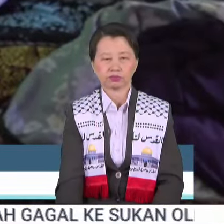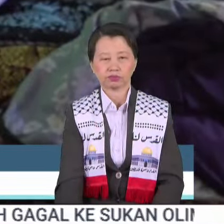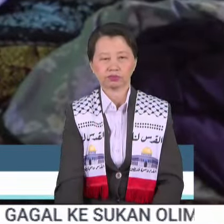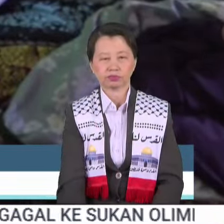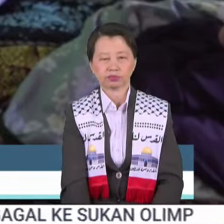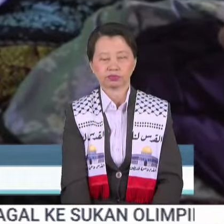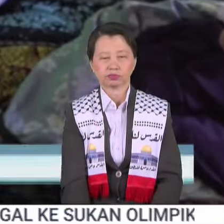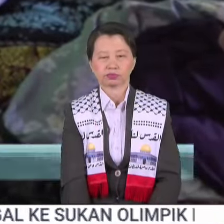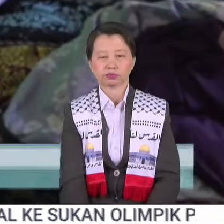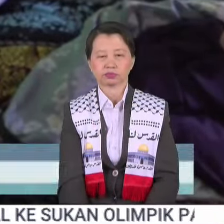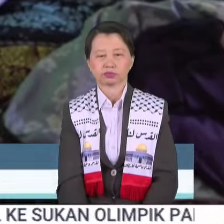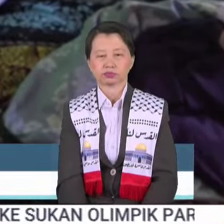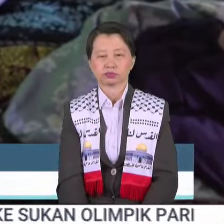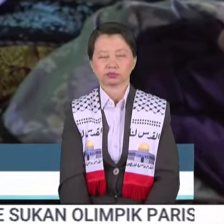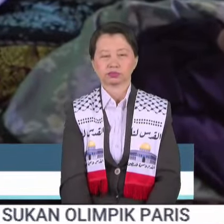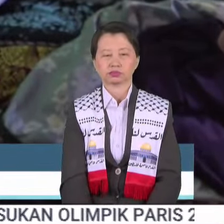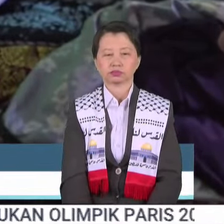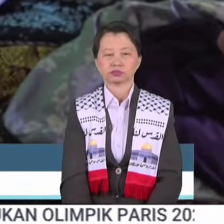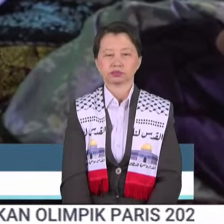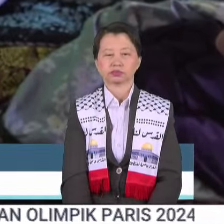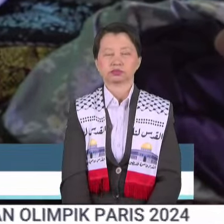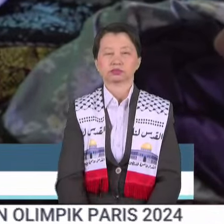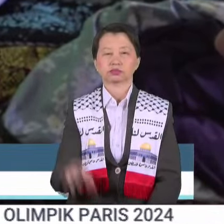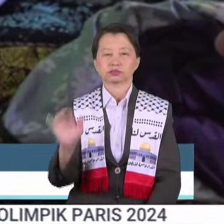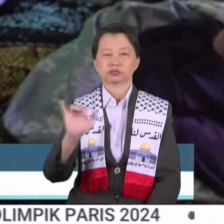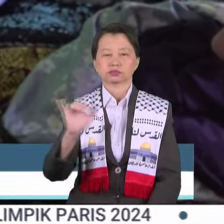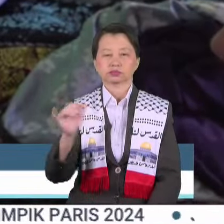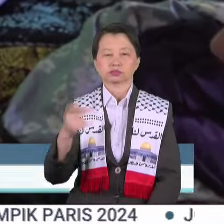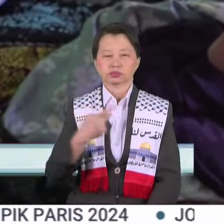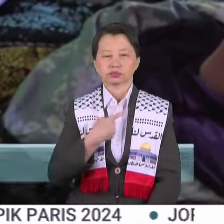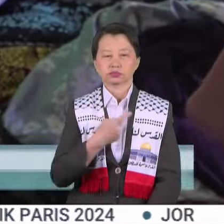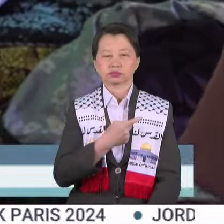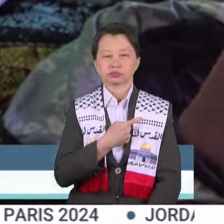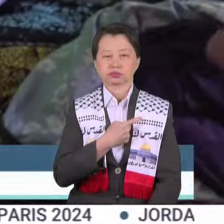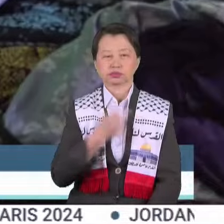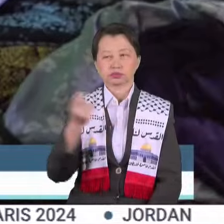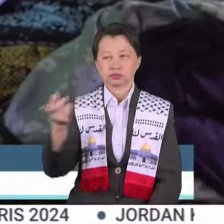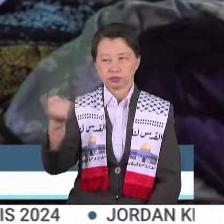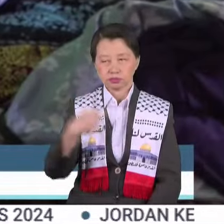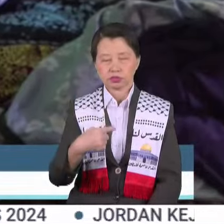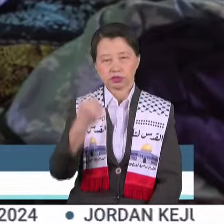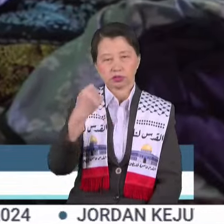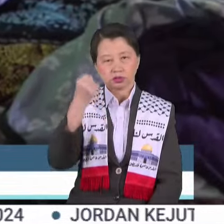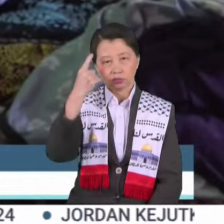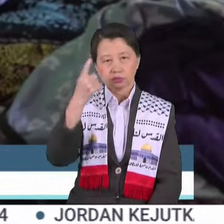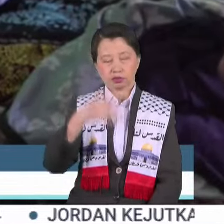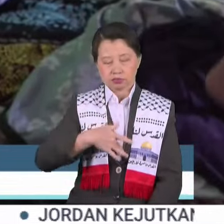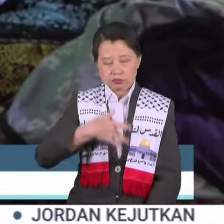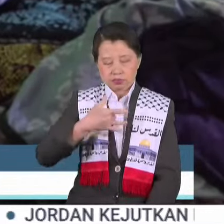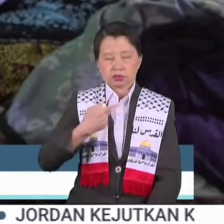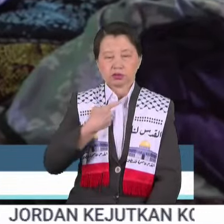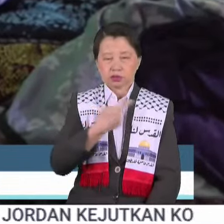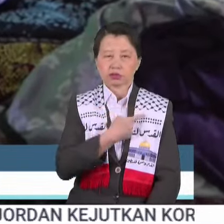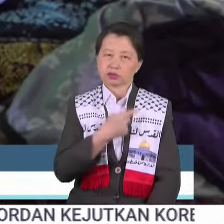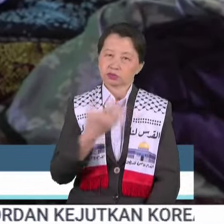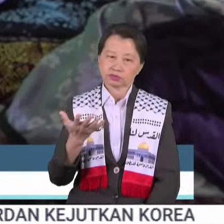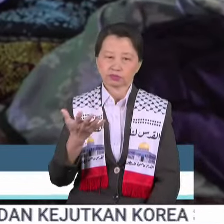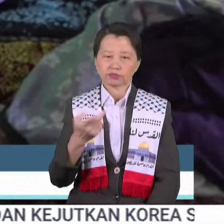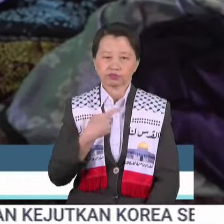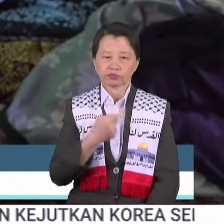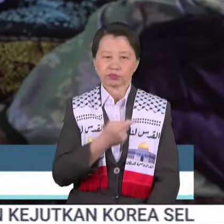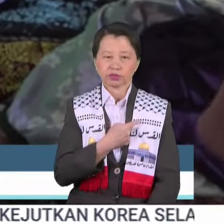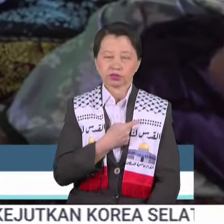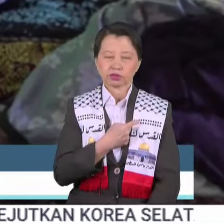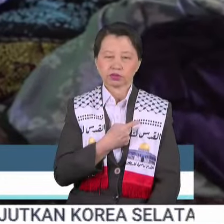Maknanya kita banyak itu macam kita boleh lepas perasaan kita, apa yang jadi, kita